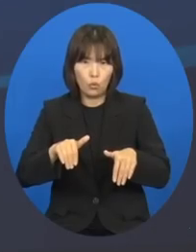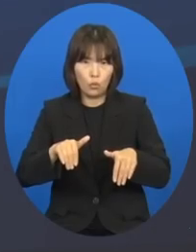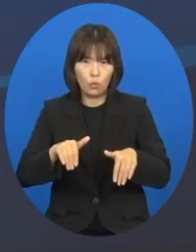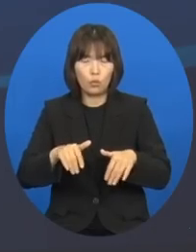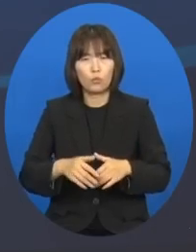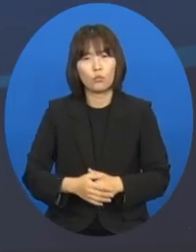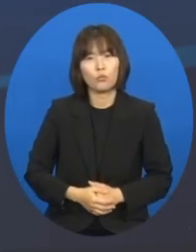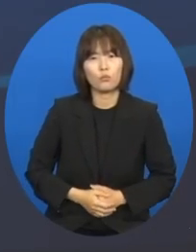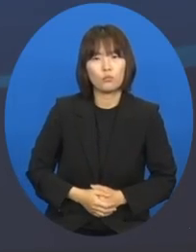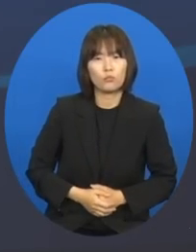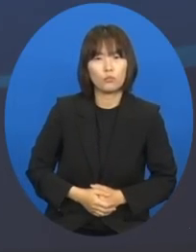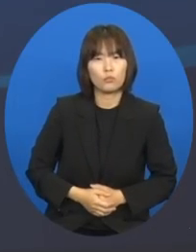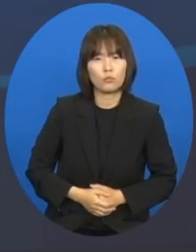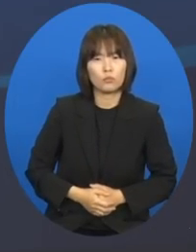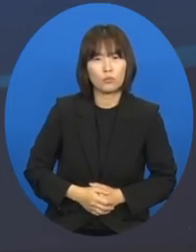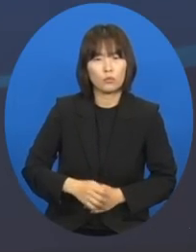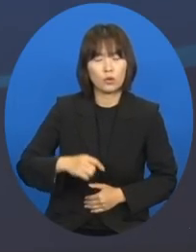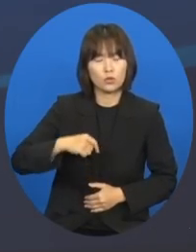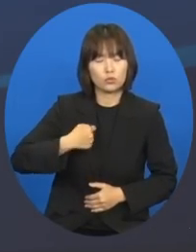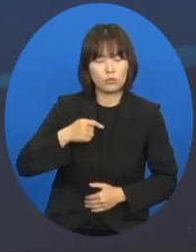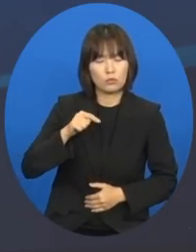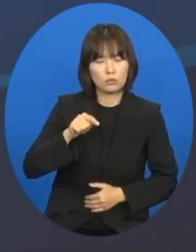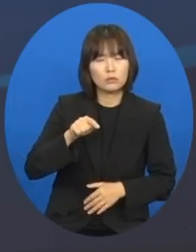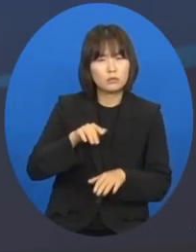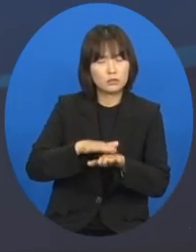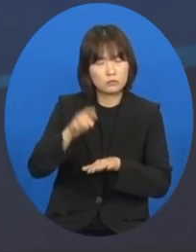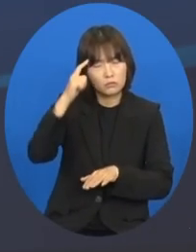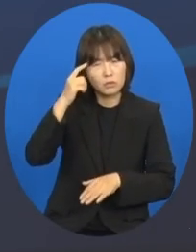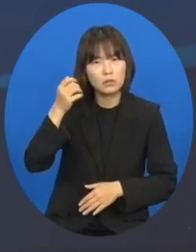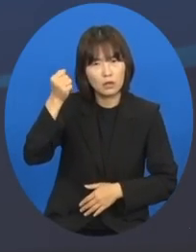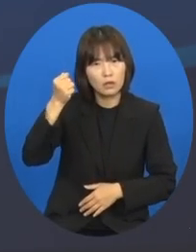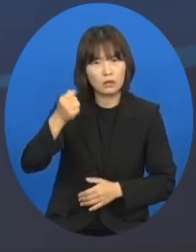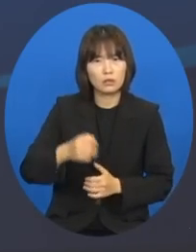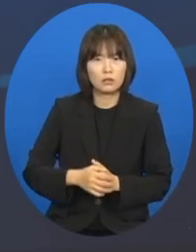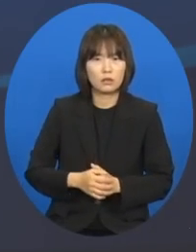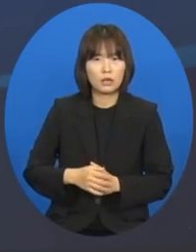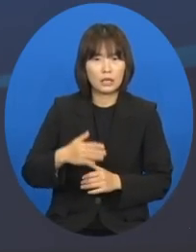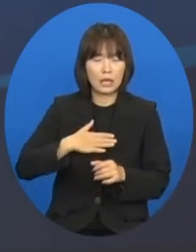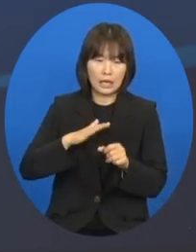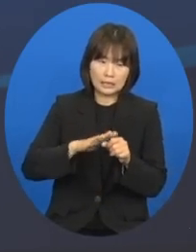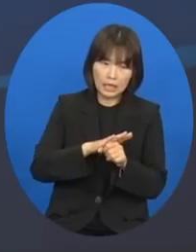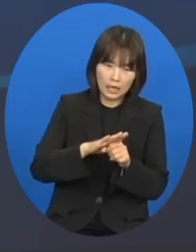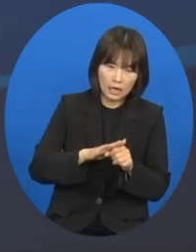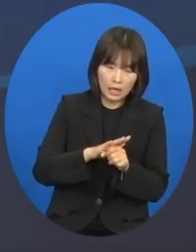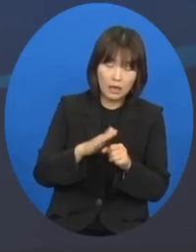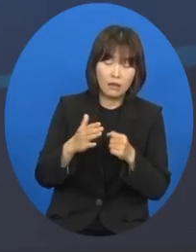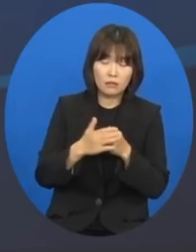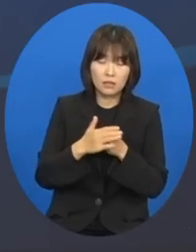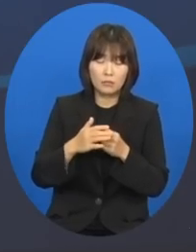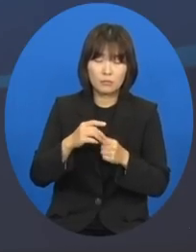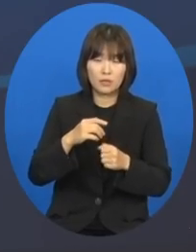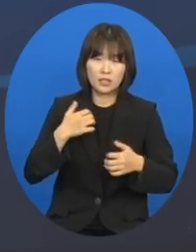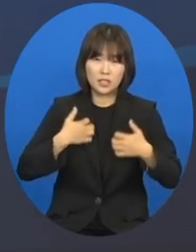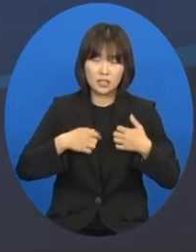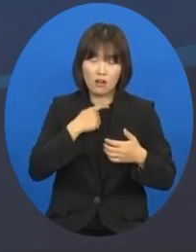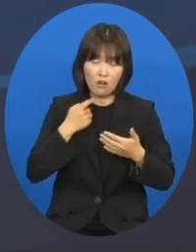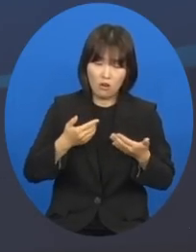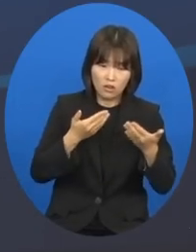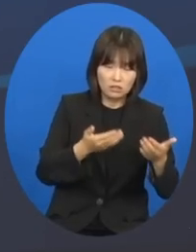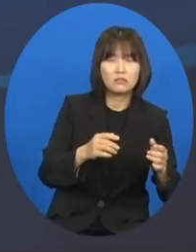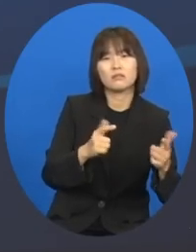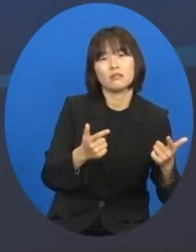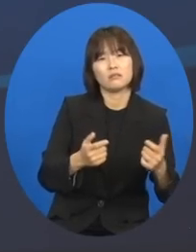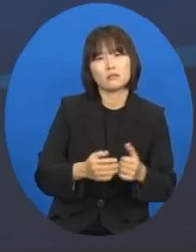그게 자기 인식으로 자리 잡아 있어요 그러다 보니까 내가 사랑해서 즐겁게 헌신하는게 아니에요 끊임없이